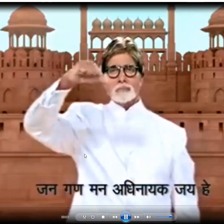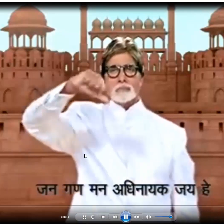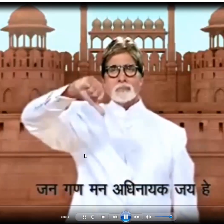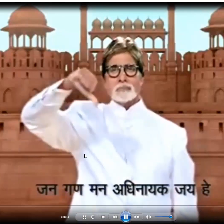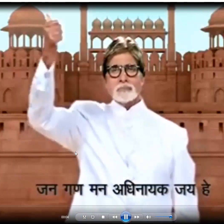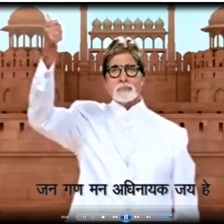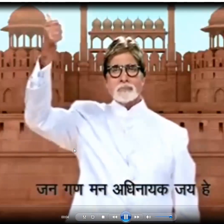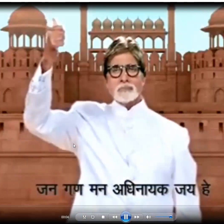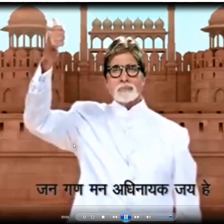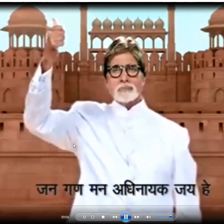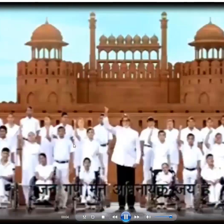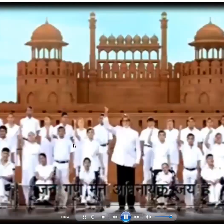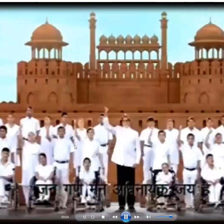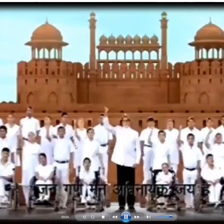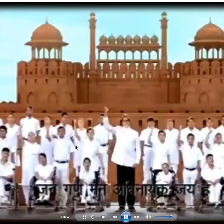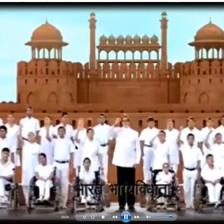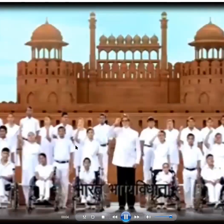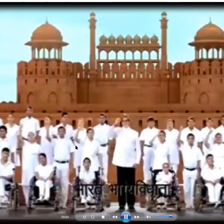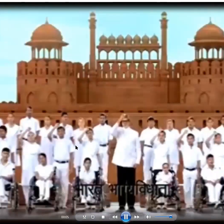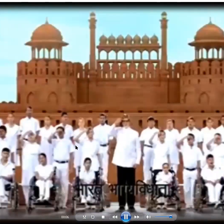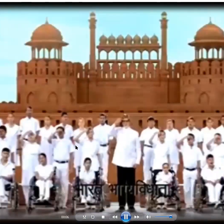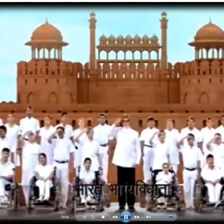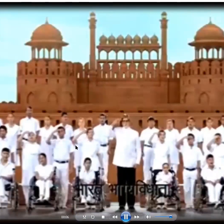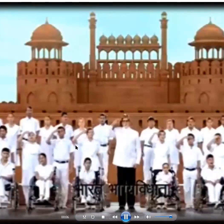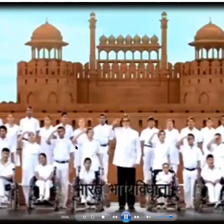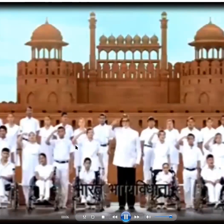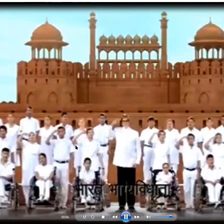നഗനമനാധിനായക ജയ ഹേ ഭാരത